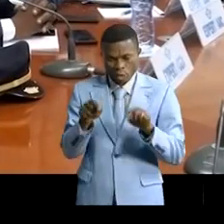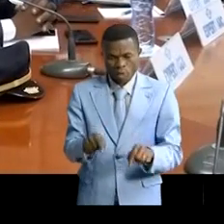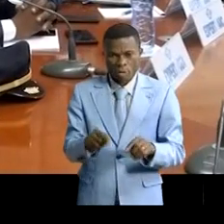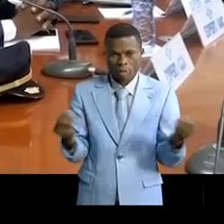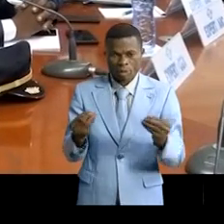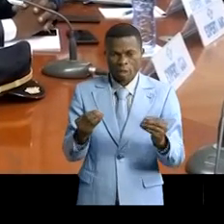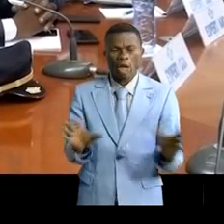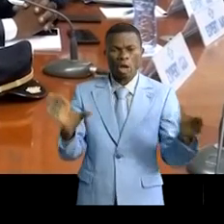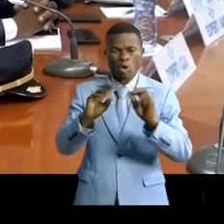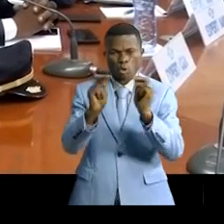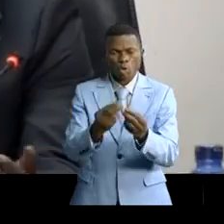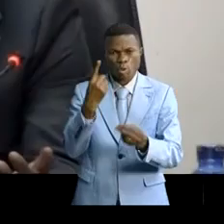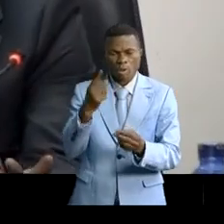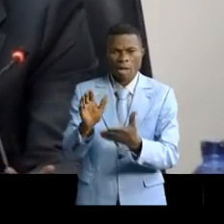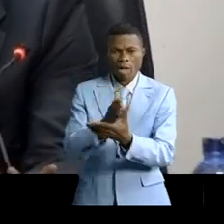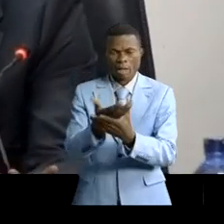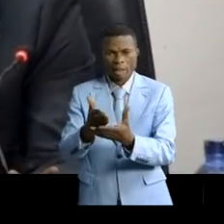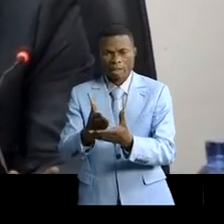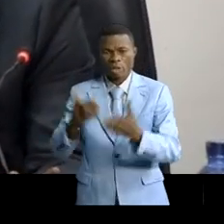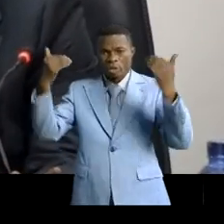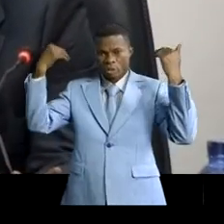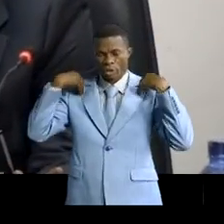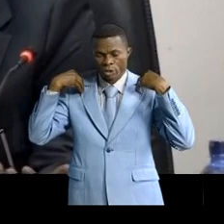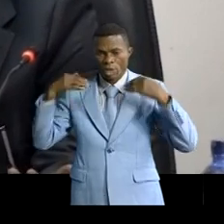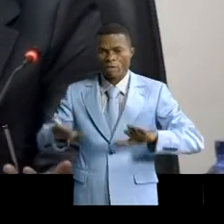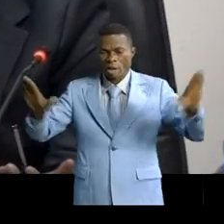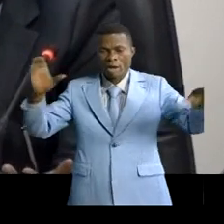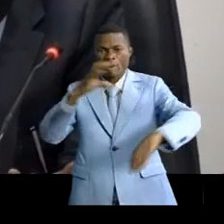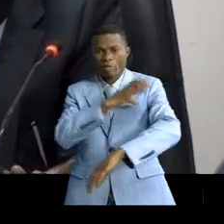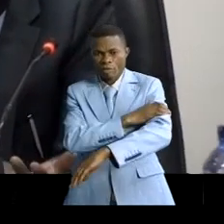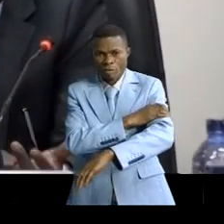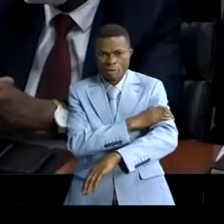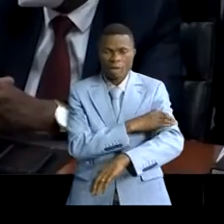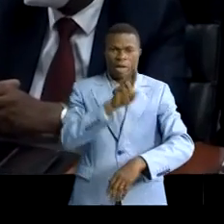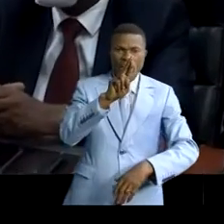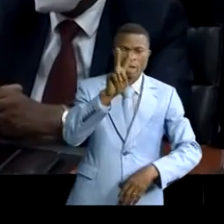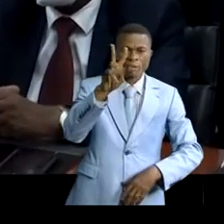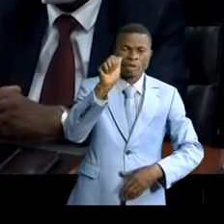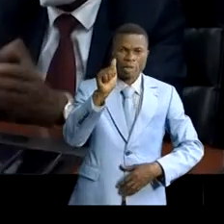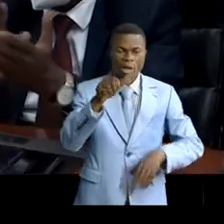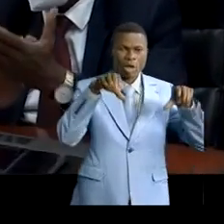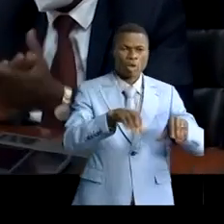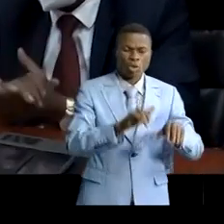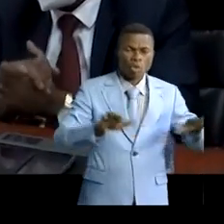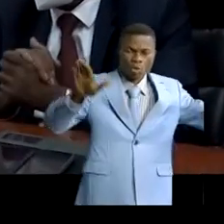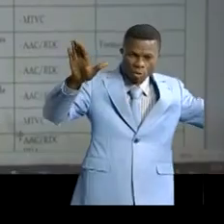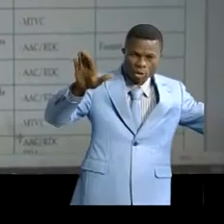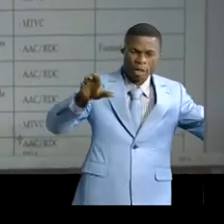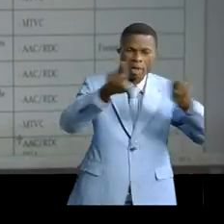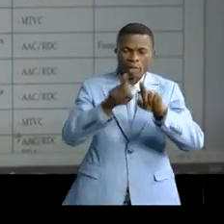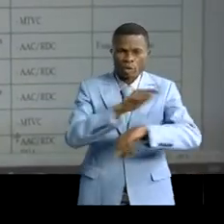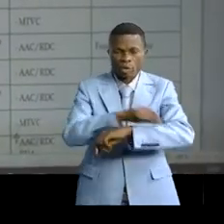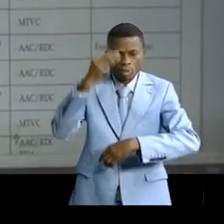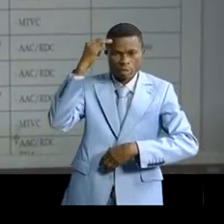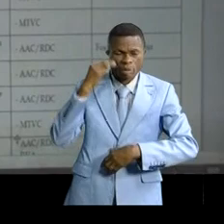en synergie entre l'autorité de l'aviation civile, la RVA, Congo Airways et le ministère,